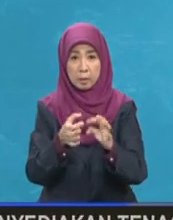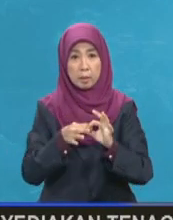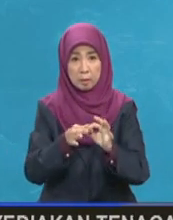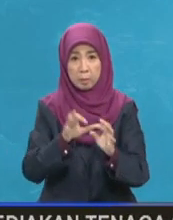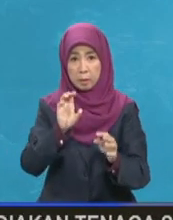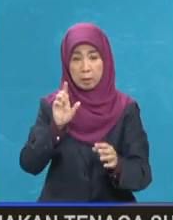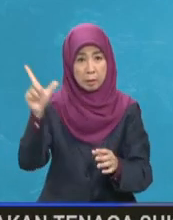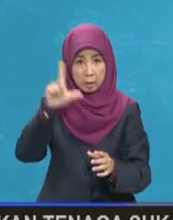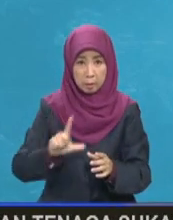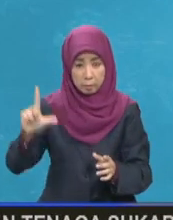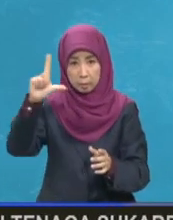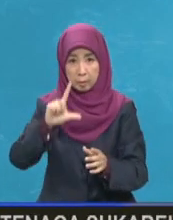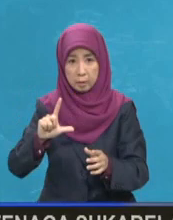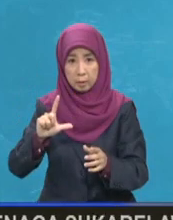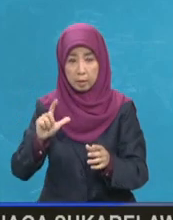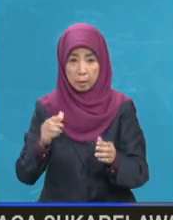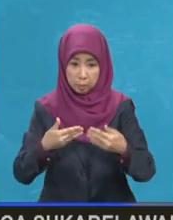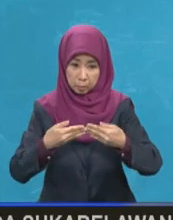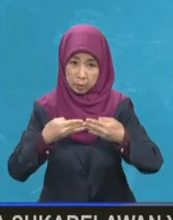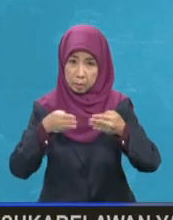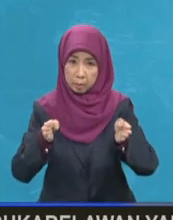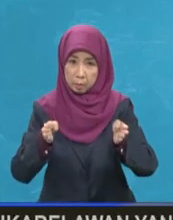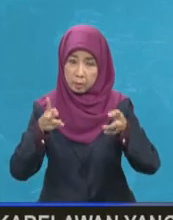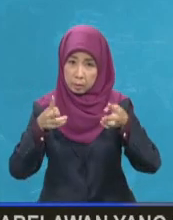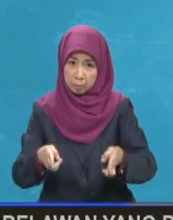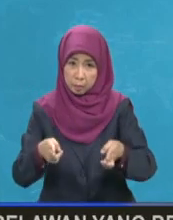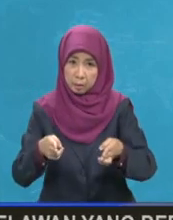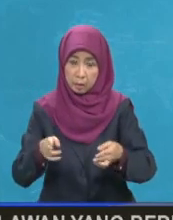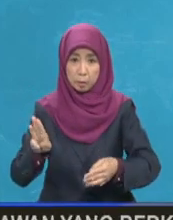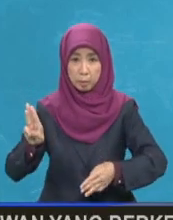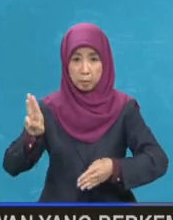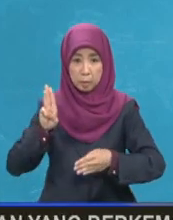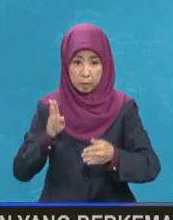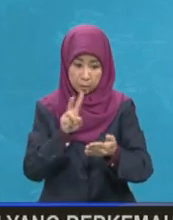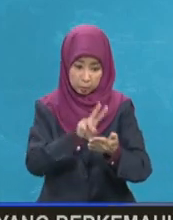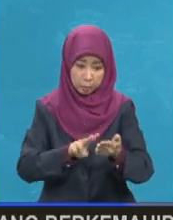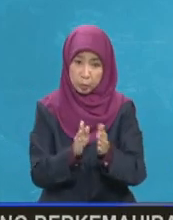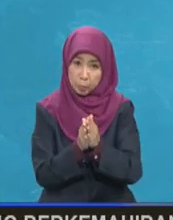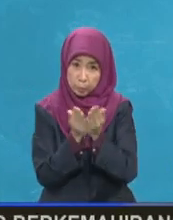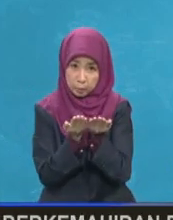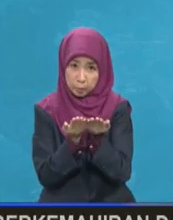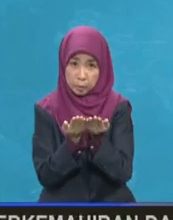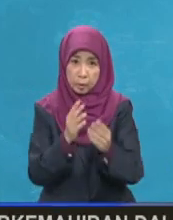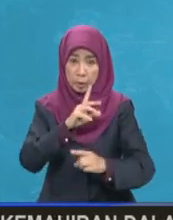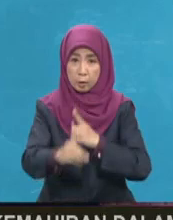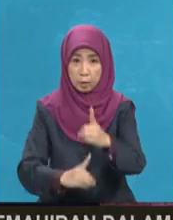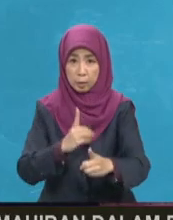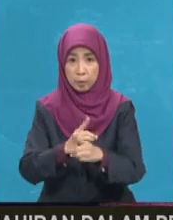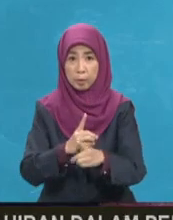bahasa dan pustaka mengadakan Majlis perasmian sudut bacaan pengakap Sempena hari buku sedunia